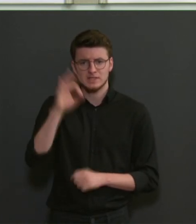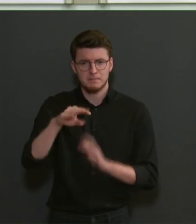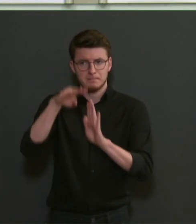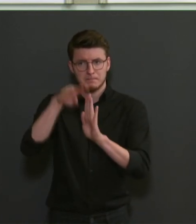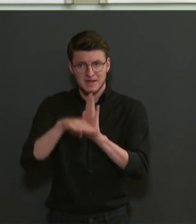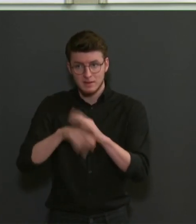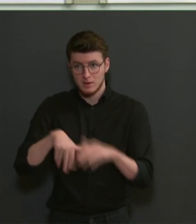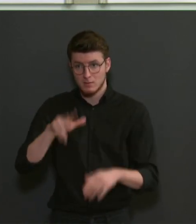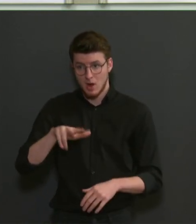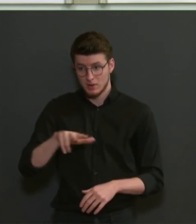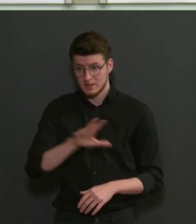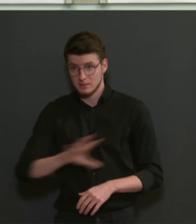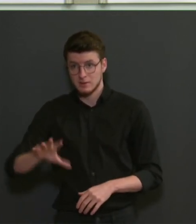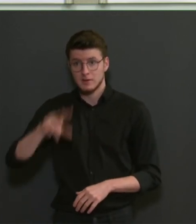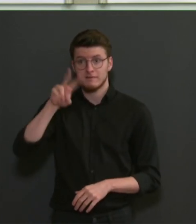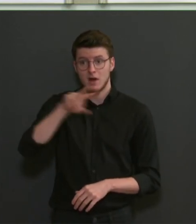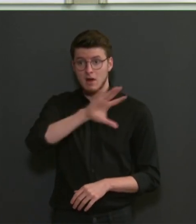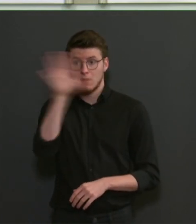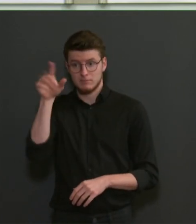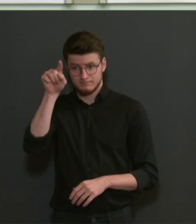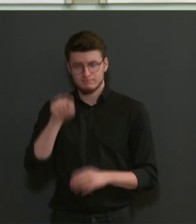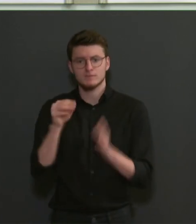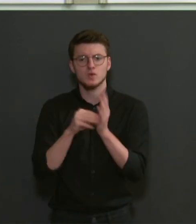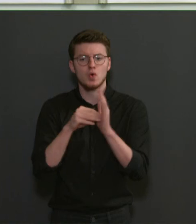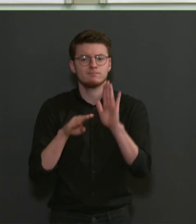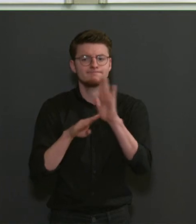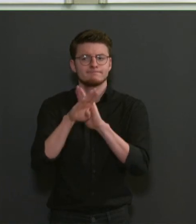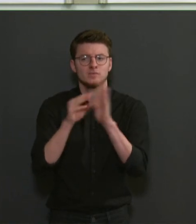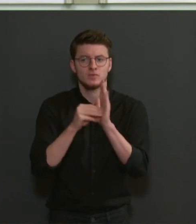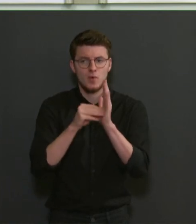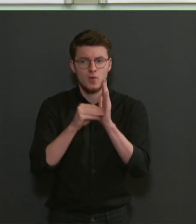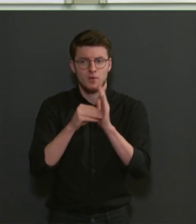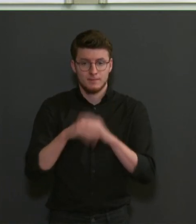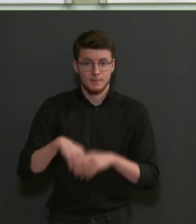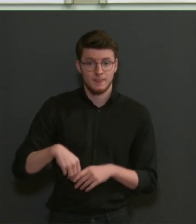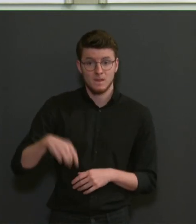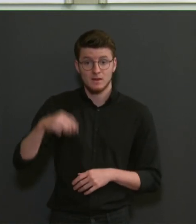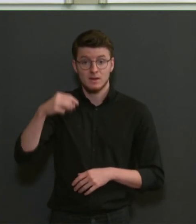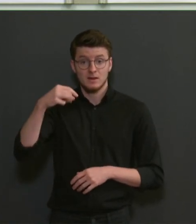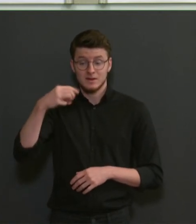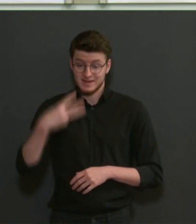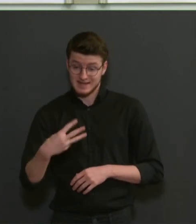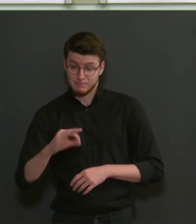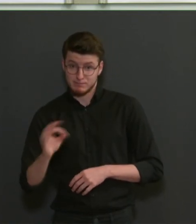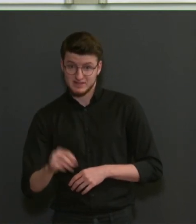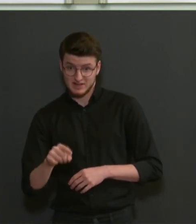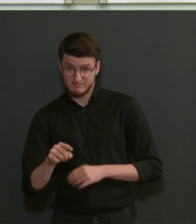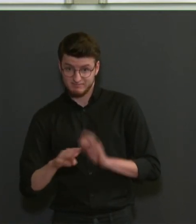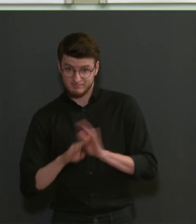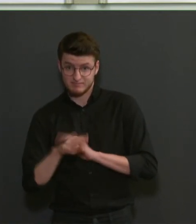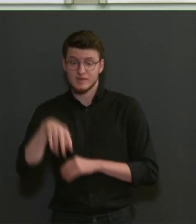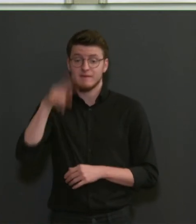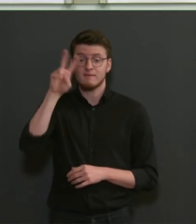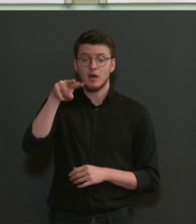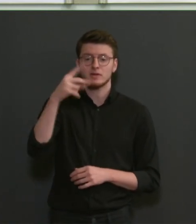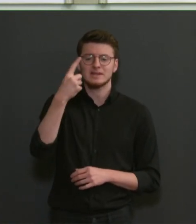en Vlaanderen nog toenames zijn met 3% en 21%, respectievelijk.